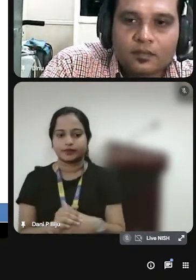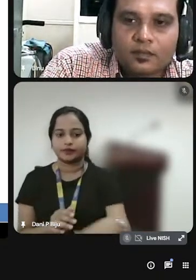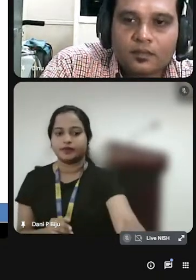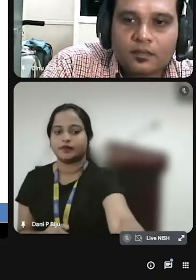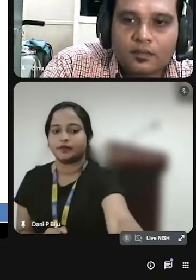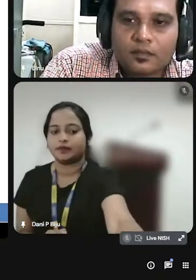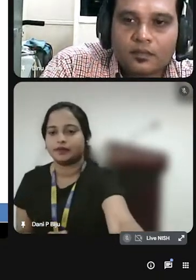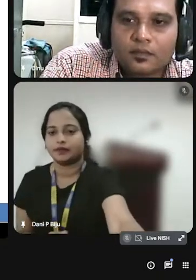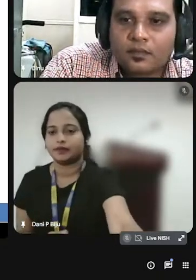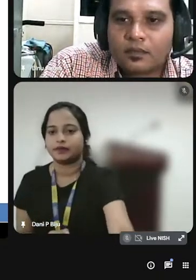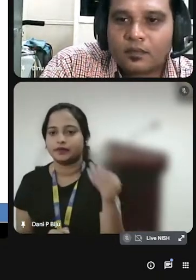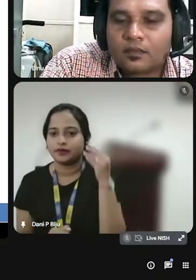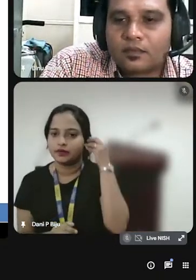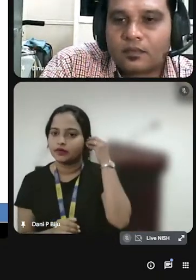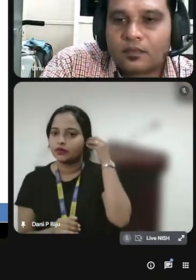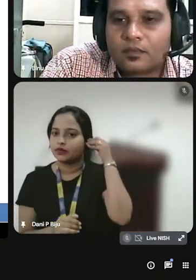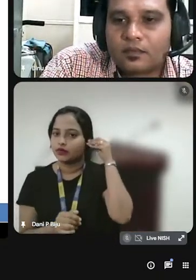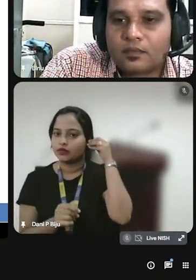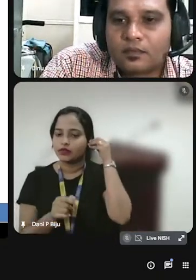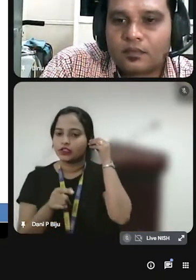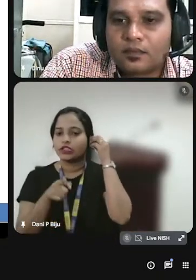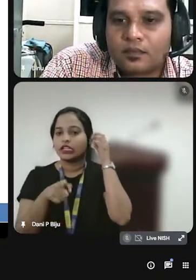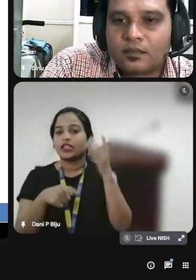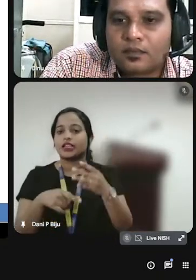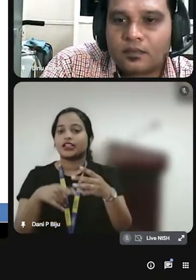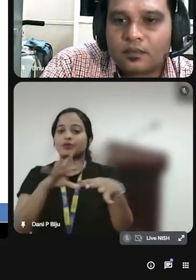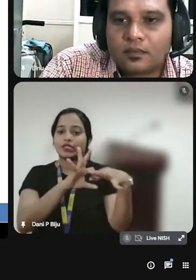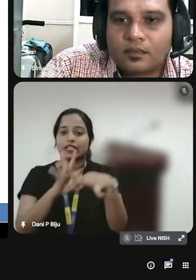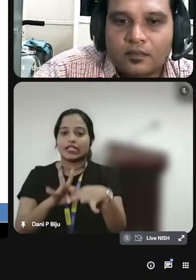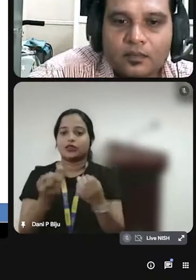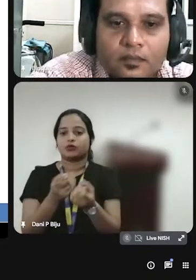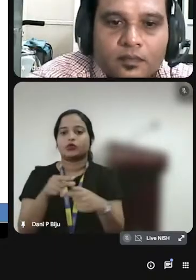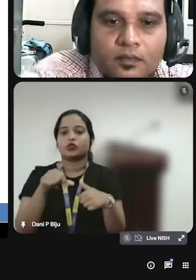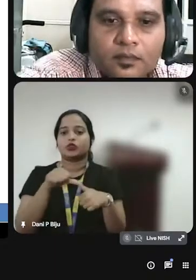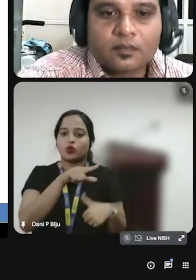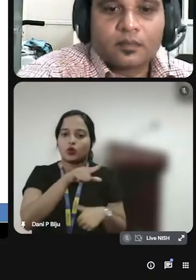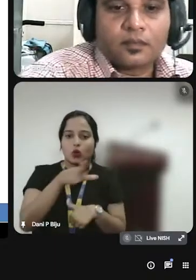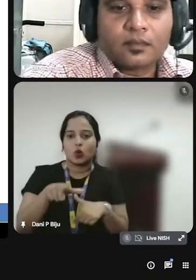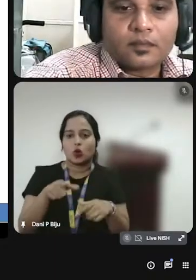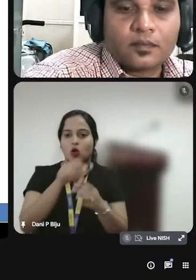അതും എല്ലാ പാർട്ടിസിപ്പൻസും ഫില്ല് ചെയ്യാമെന്ന് ഓർക്കുന്നു.